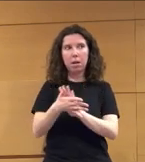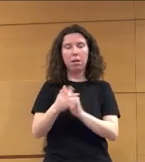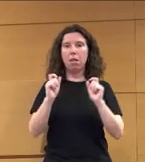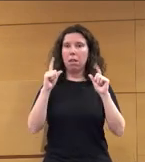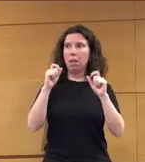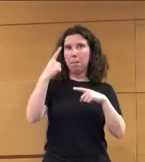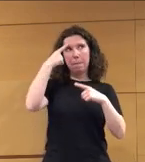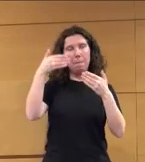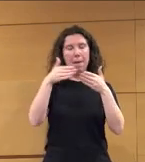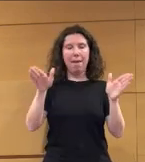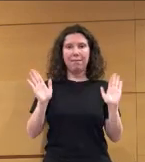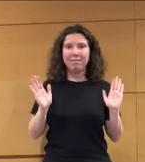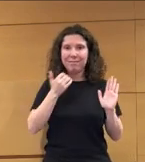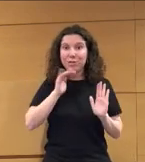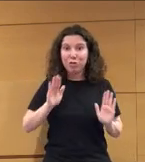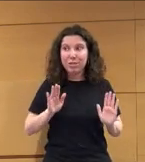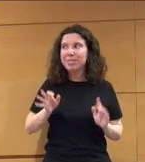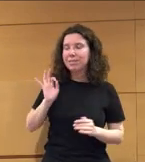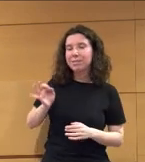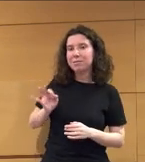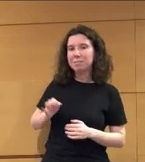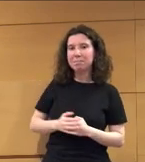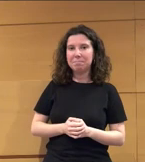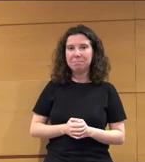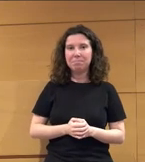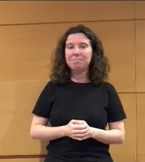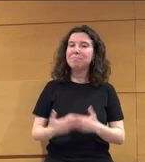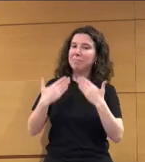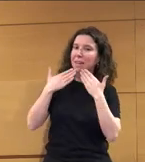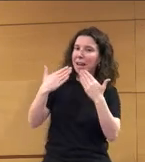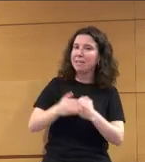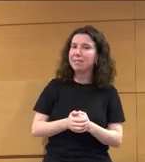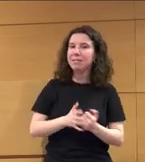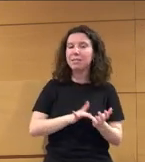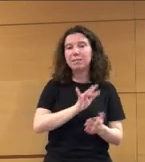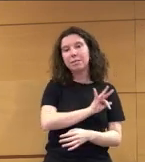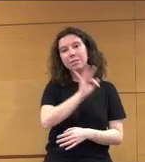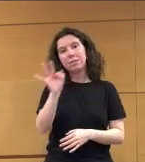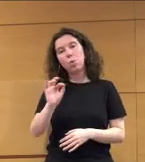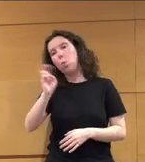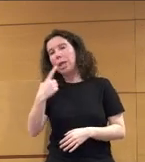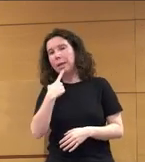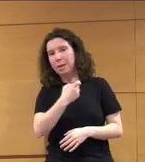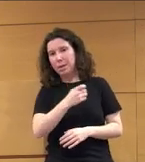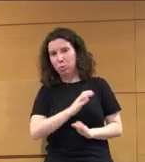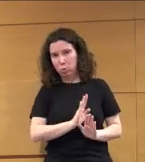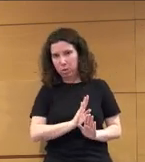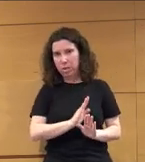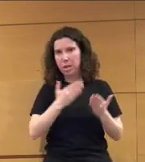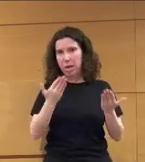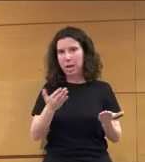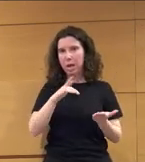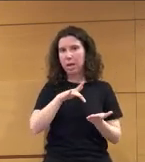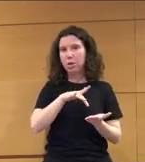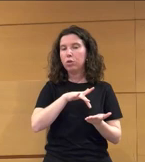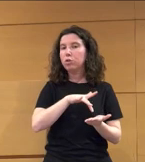la ment, no sé. Sí, sí, i tant. Moltes gràcies. Passem a... Farem una altra pregunta i ara et donarem